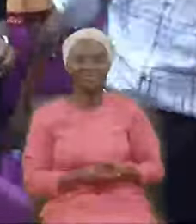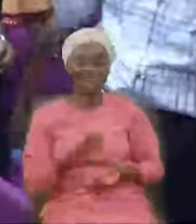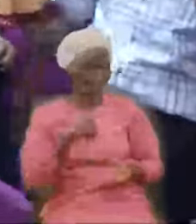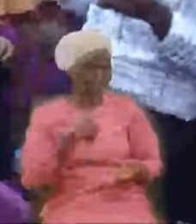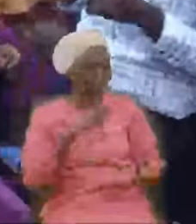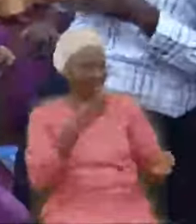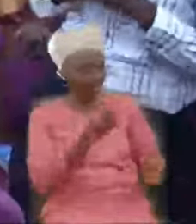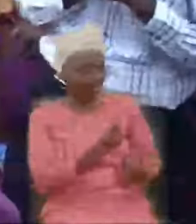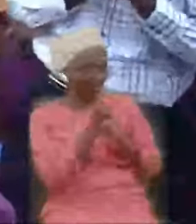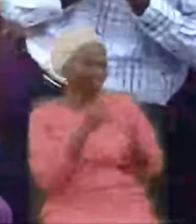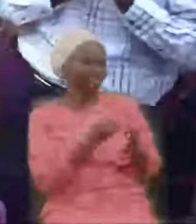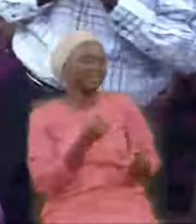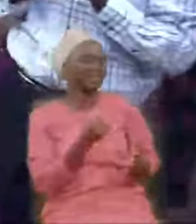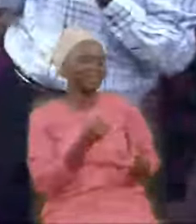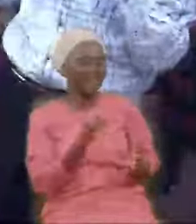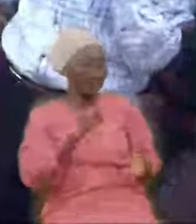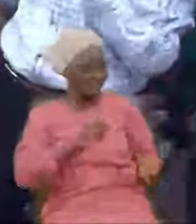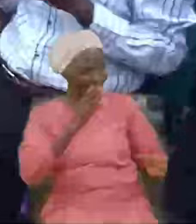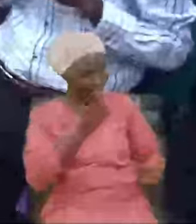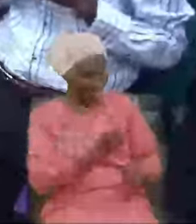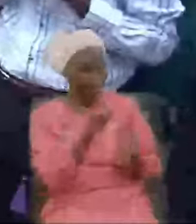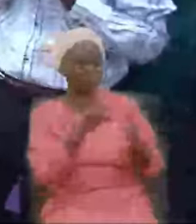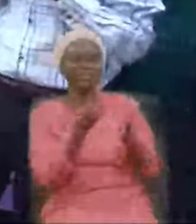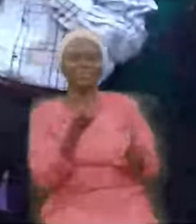Je l'ai reçu. Je l'ai reçu.